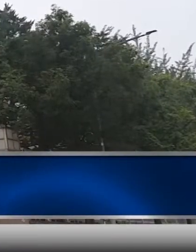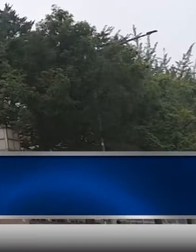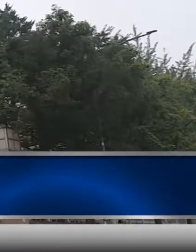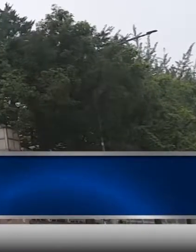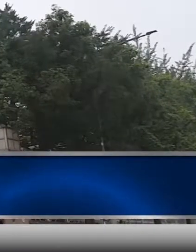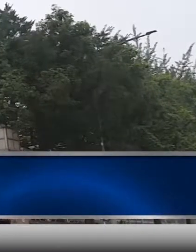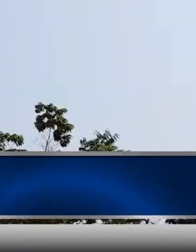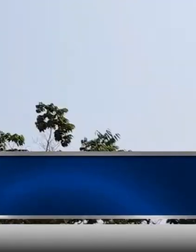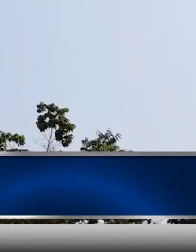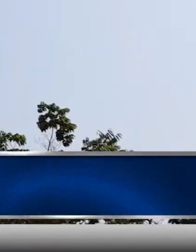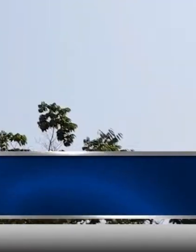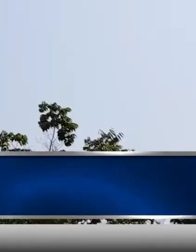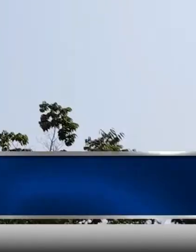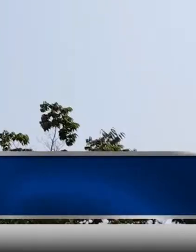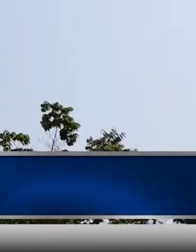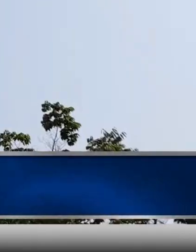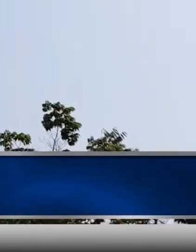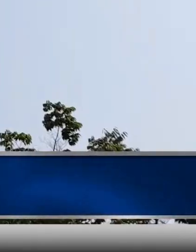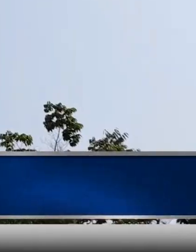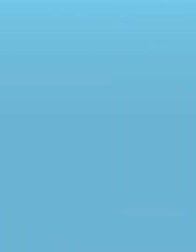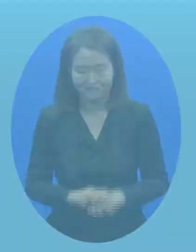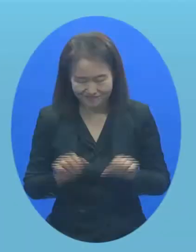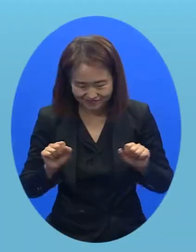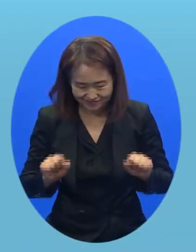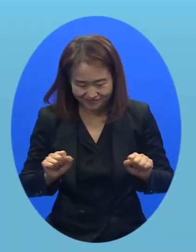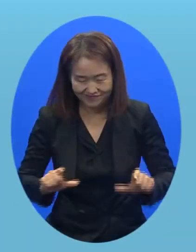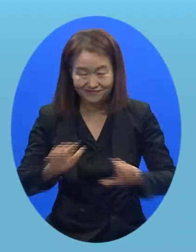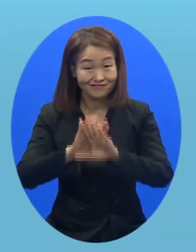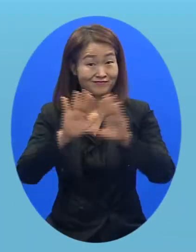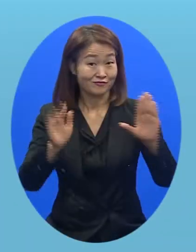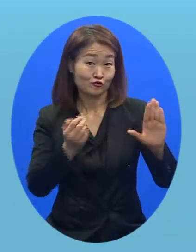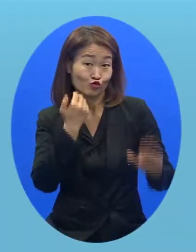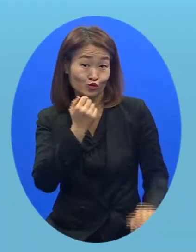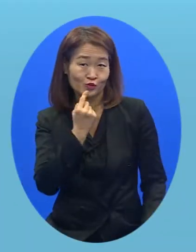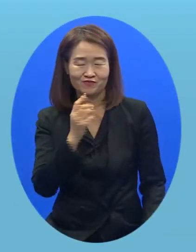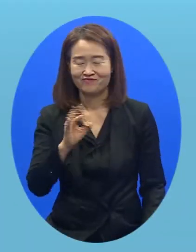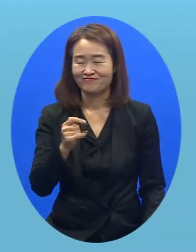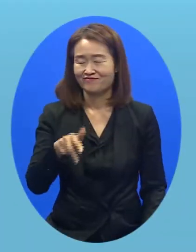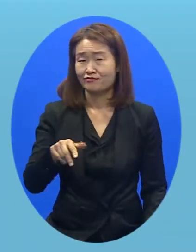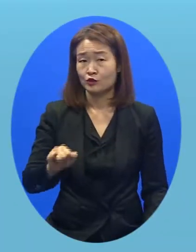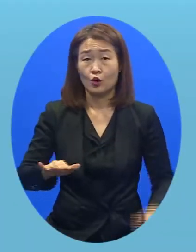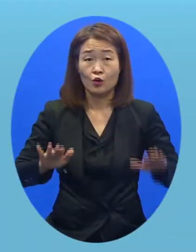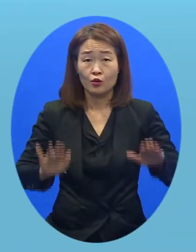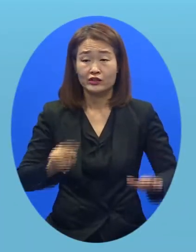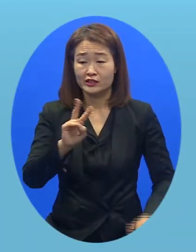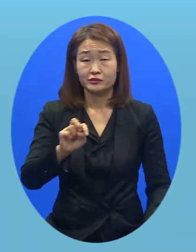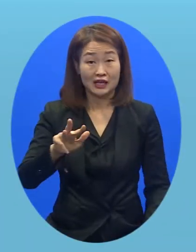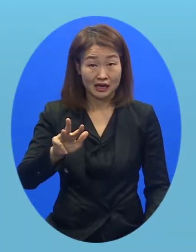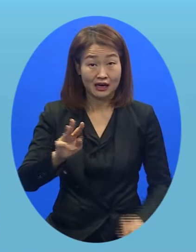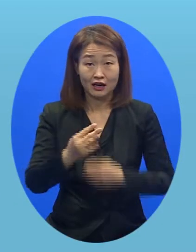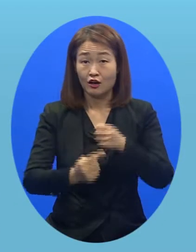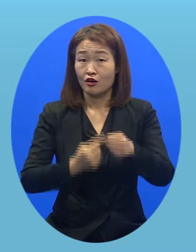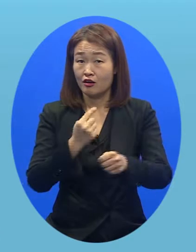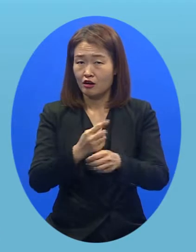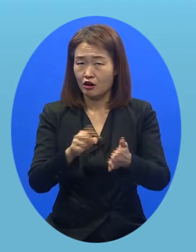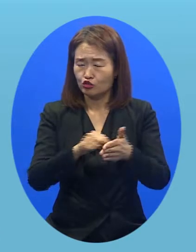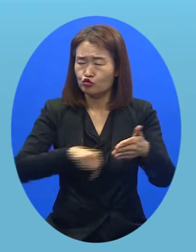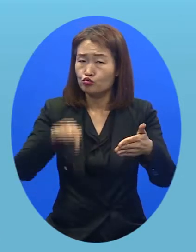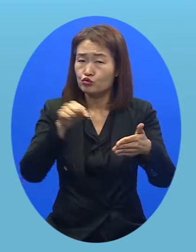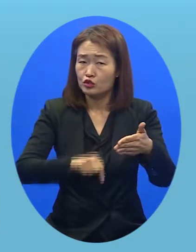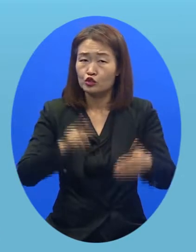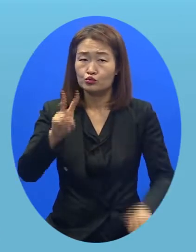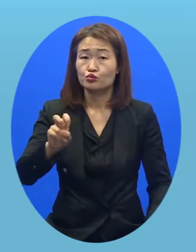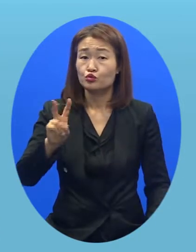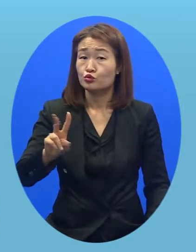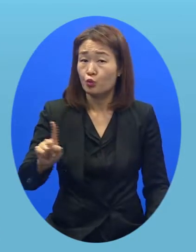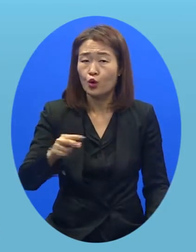기상청은 3개월 날씨 전망을 발표했습니다. 안녕하세요. 날씨온 오은지입니다. 오늘은 24절기의 22번째